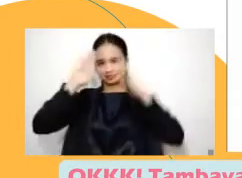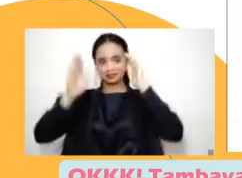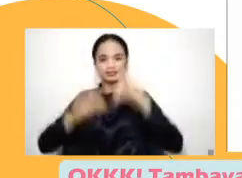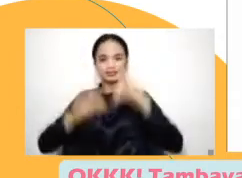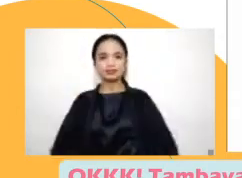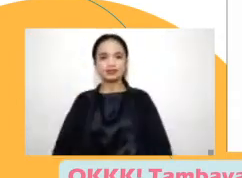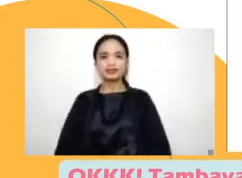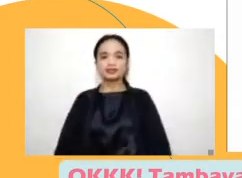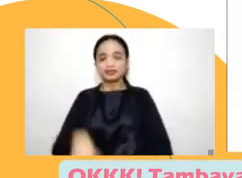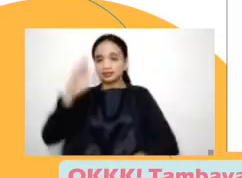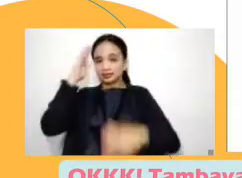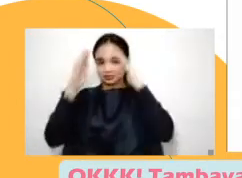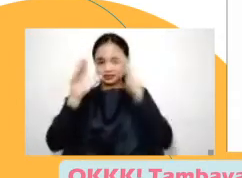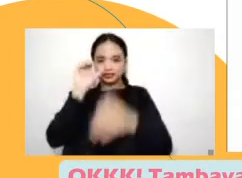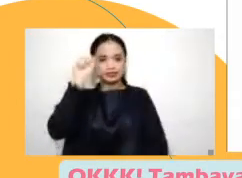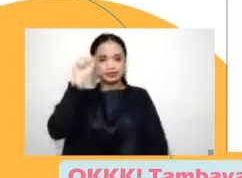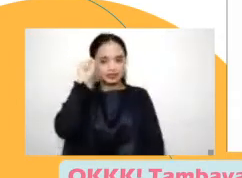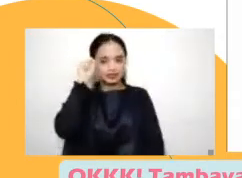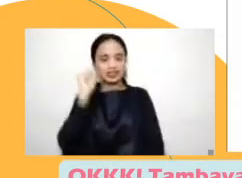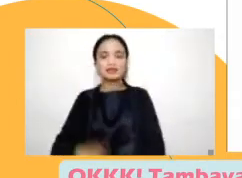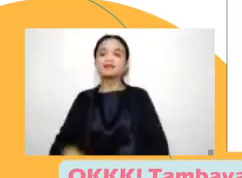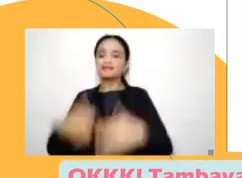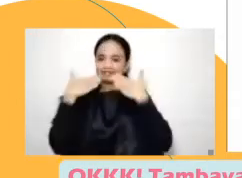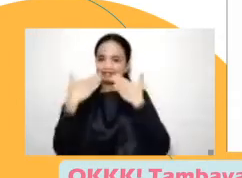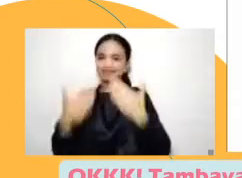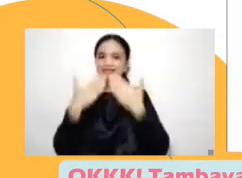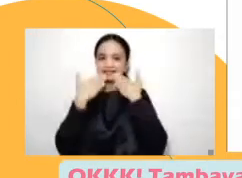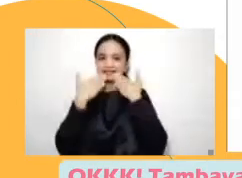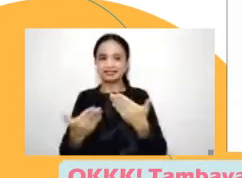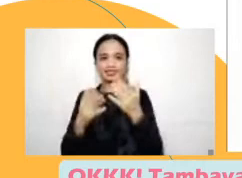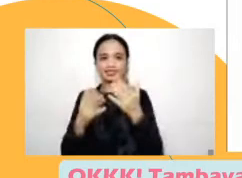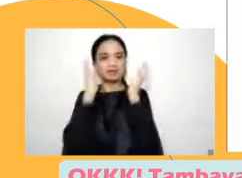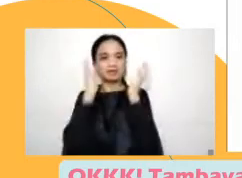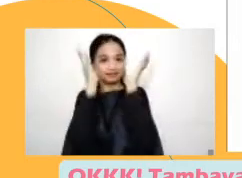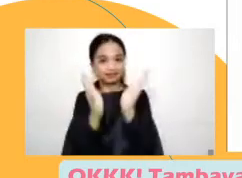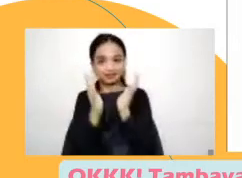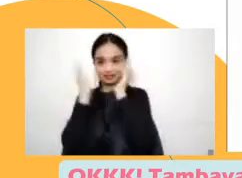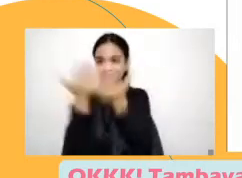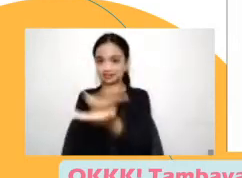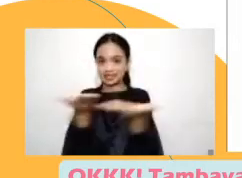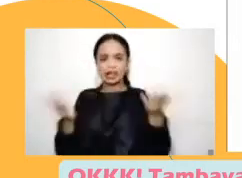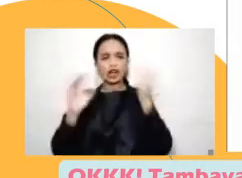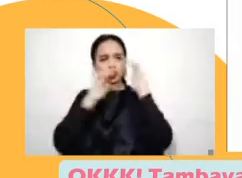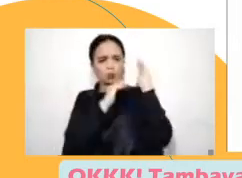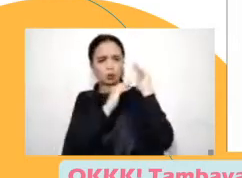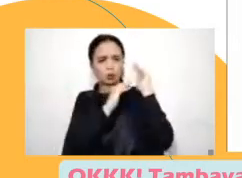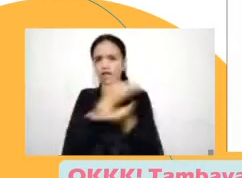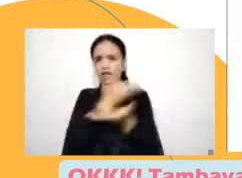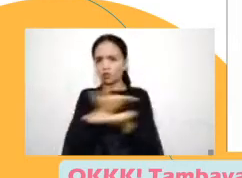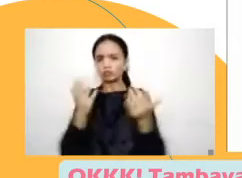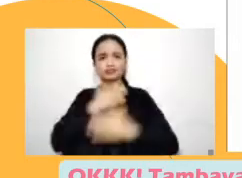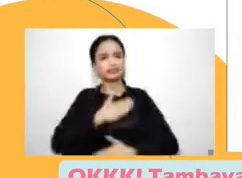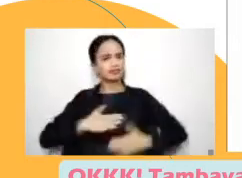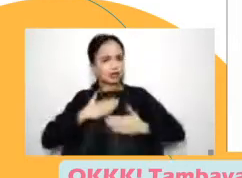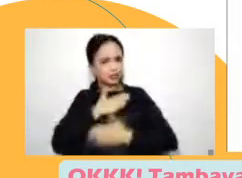Hello, Sig. Maraming salamat, mga katambayers. I hope you enjoyed yung ating session